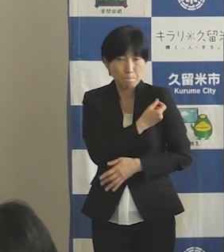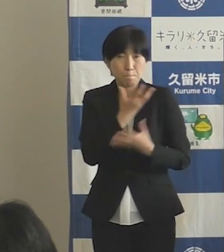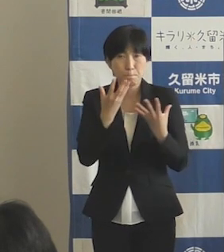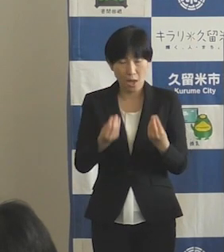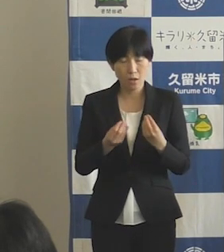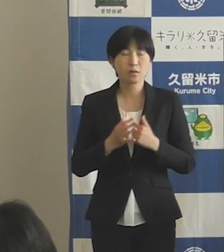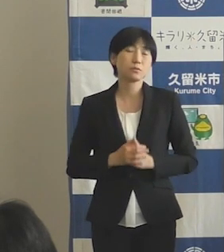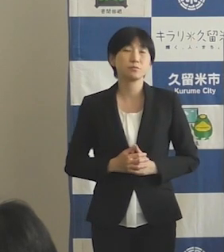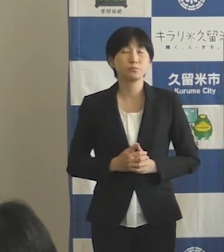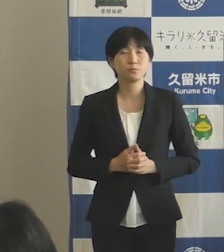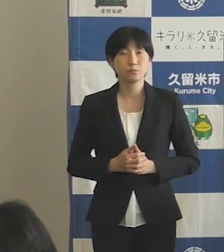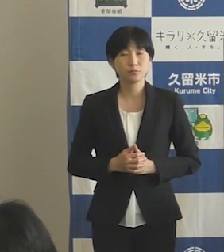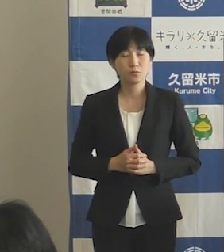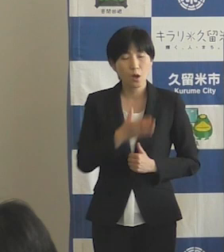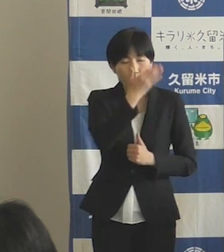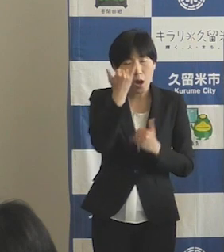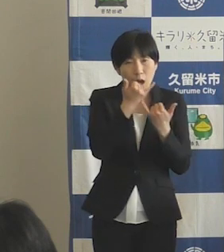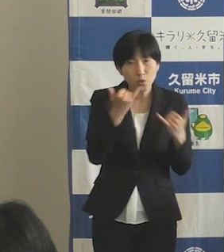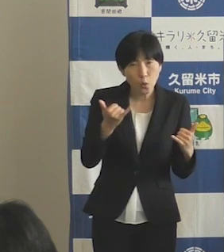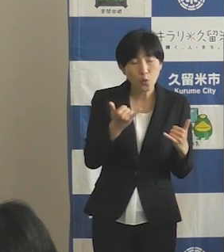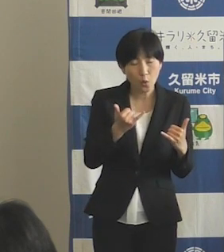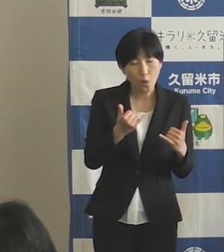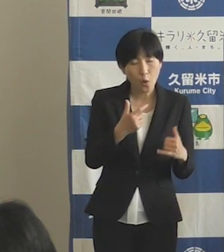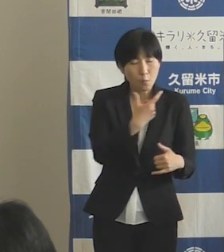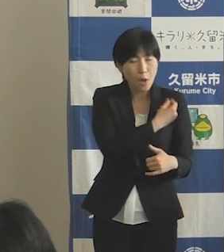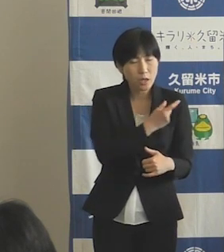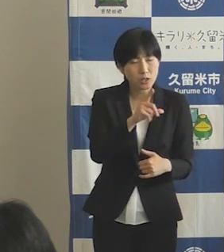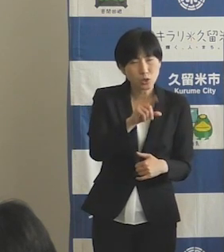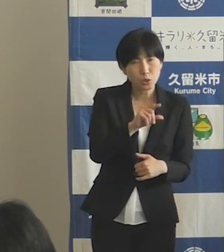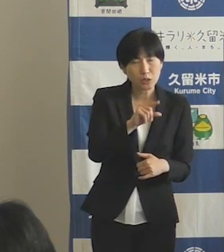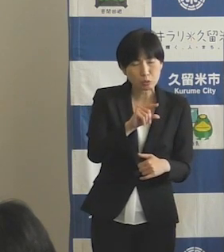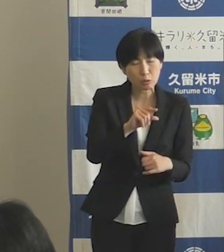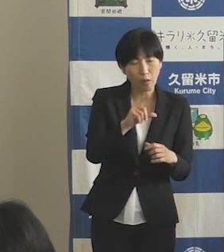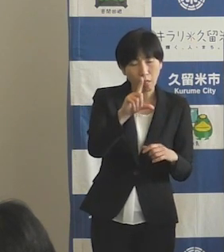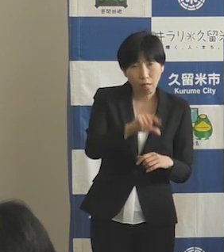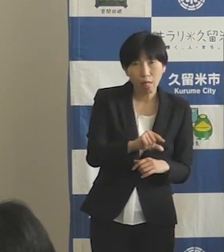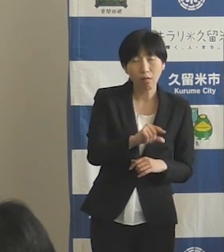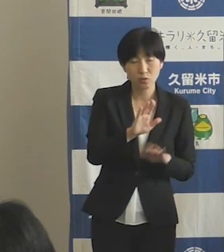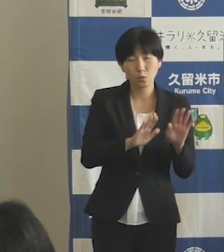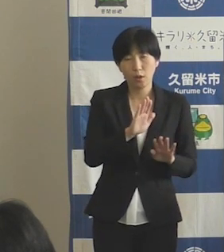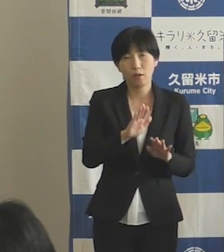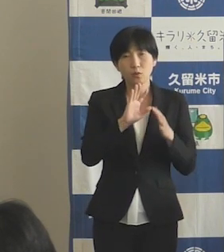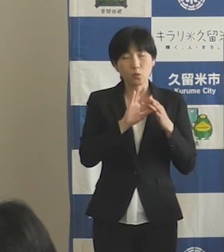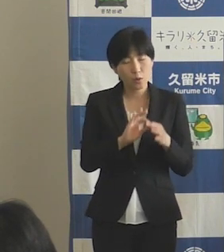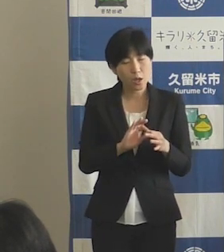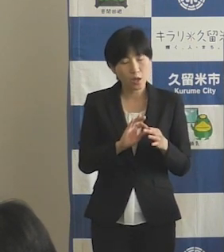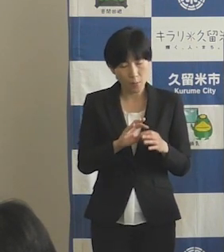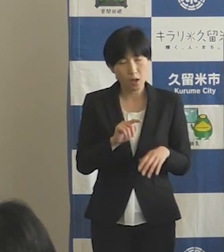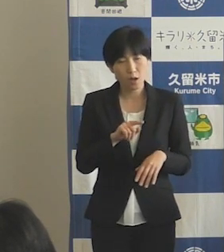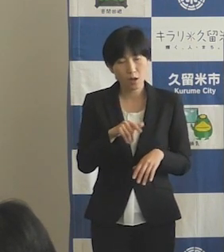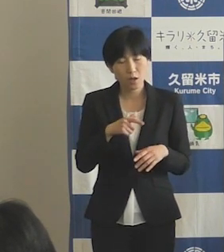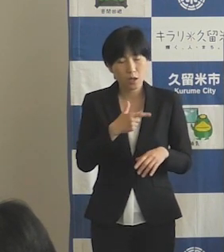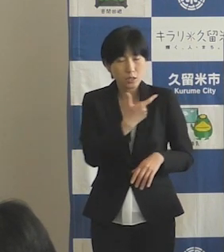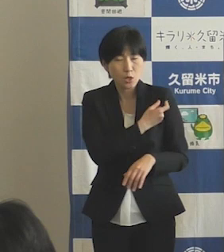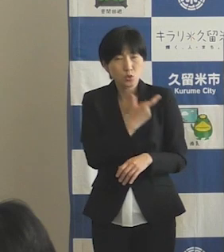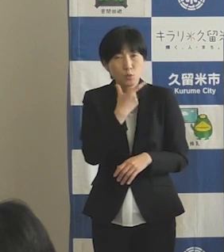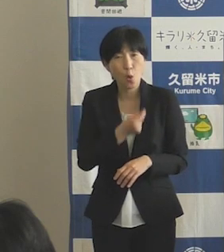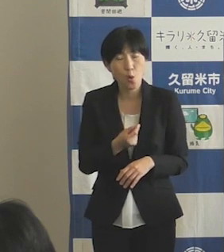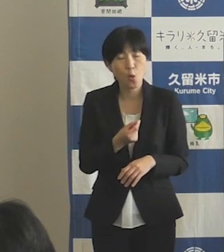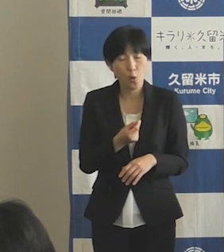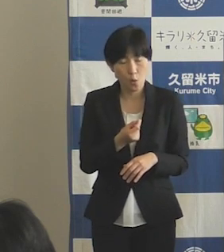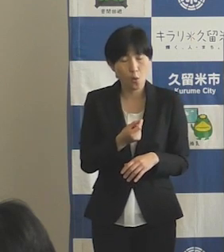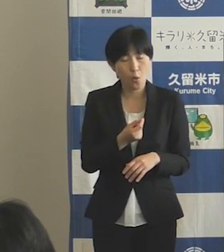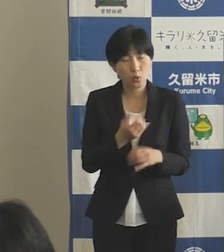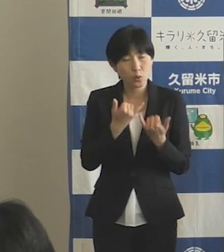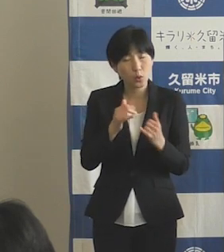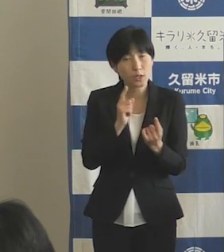。若年層の接種率は低迷しておりますが、以上のように接種を希望する若年層